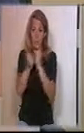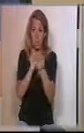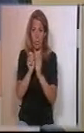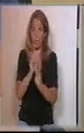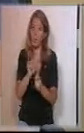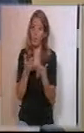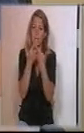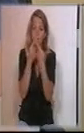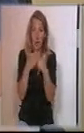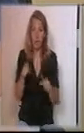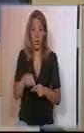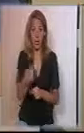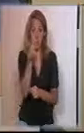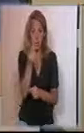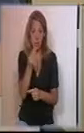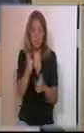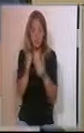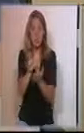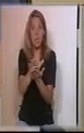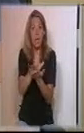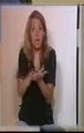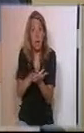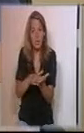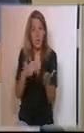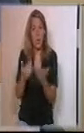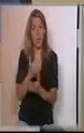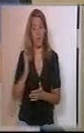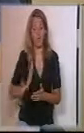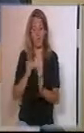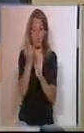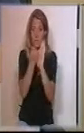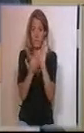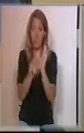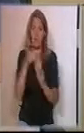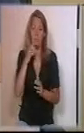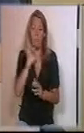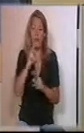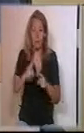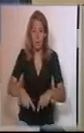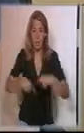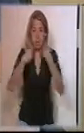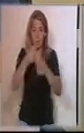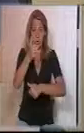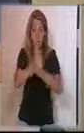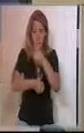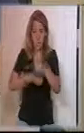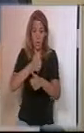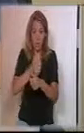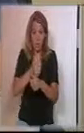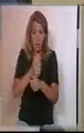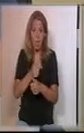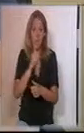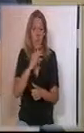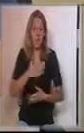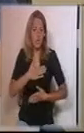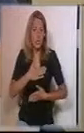da se neće dozvoliti u Srbiji, a sada počinje jedan novi građanski zakonik i govori se da će u sledeće godine biti dozvoljeno surogat